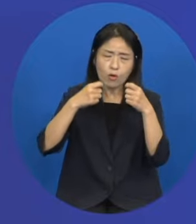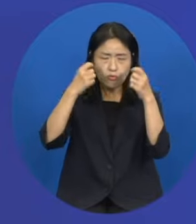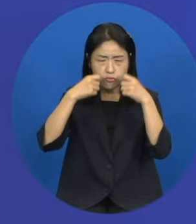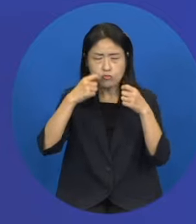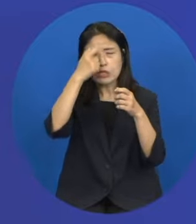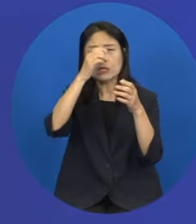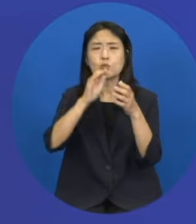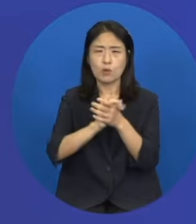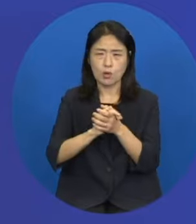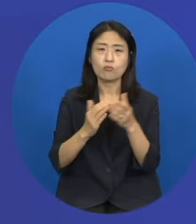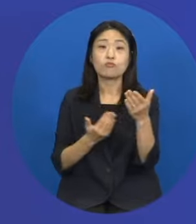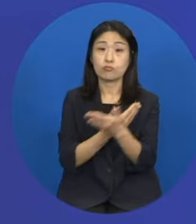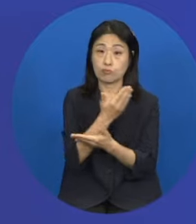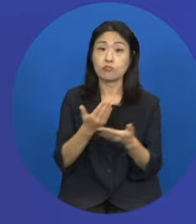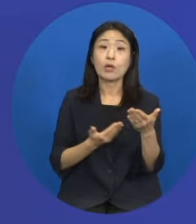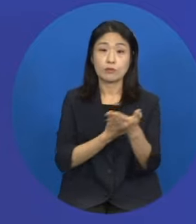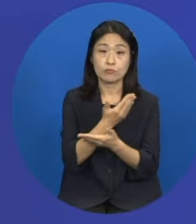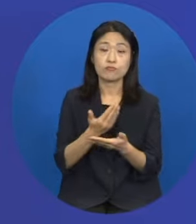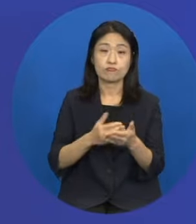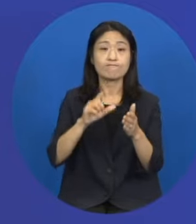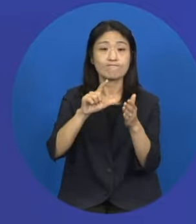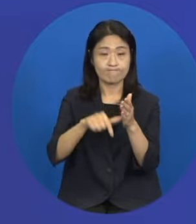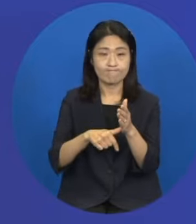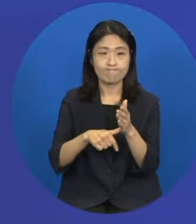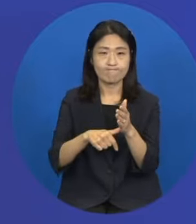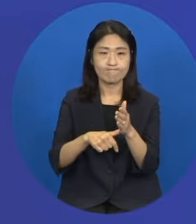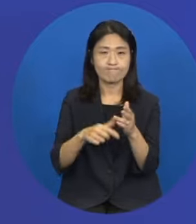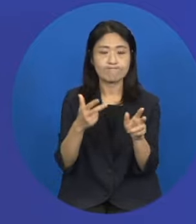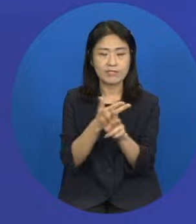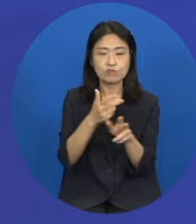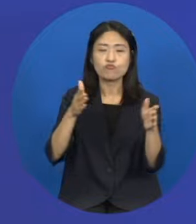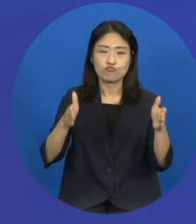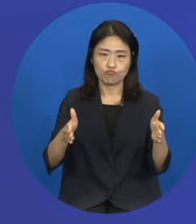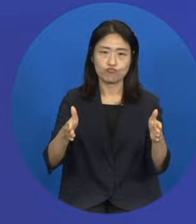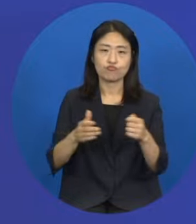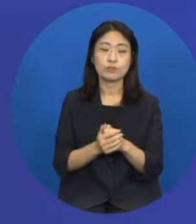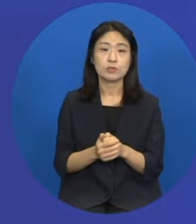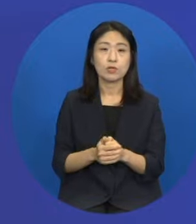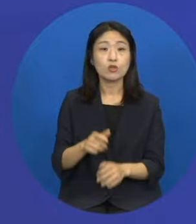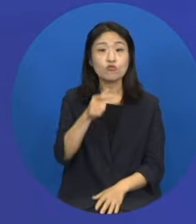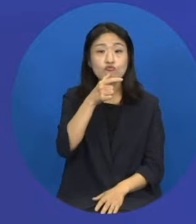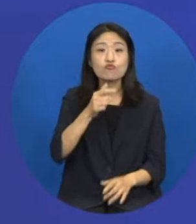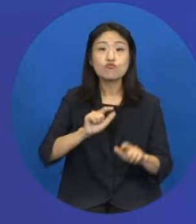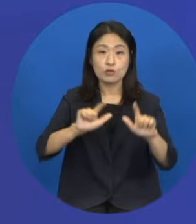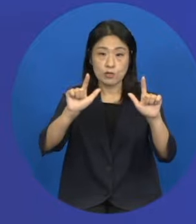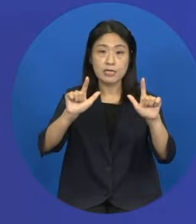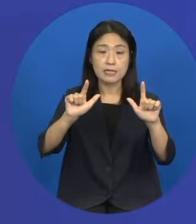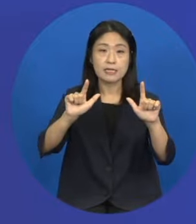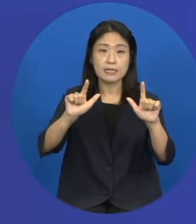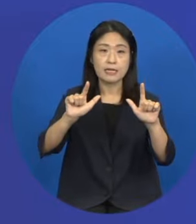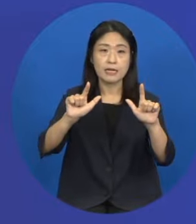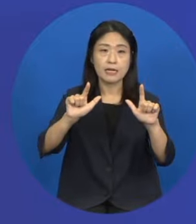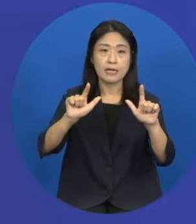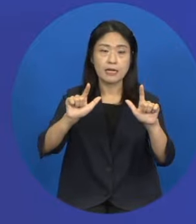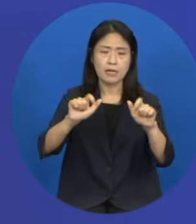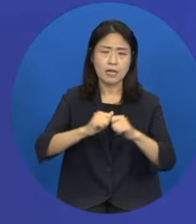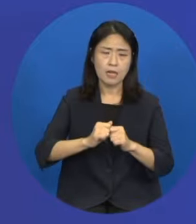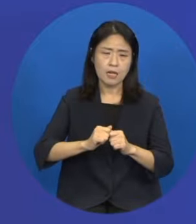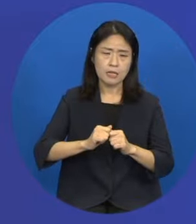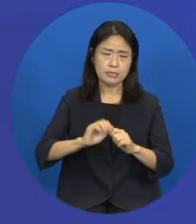일주일의 기간이었습니다. 대회 기간 수요일이었습니다. 전 세계에서 박해를 받는 성도들의